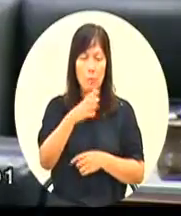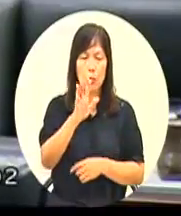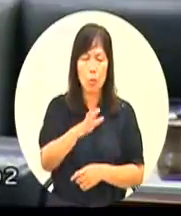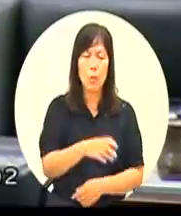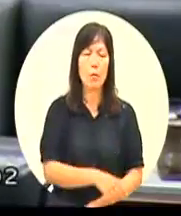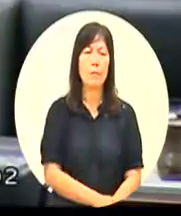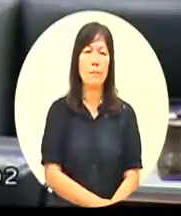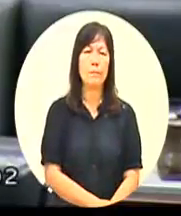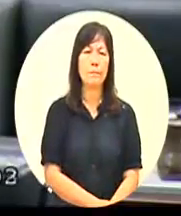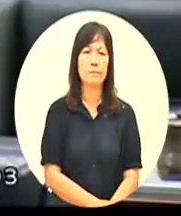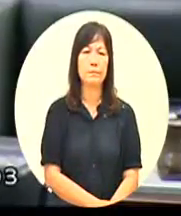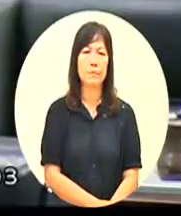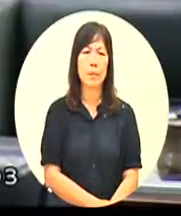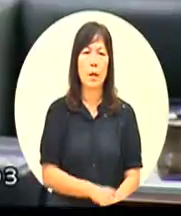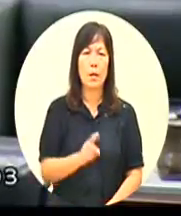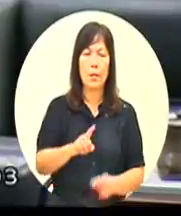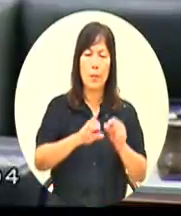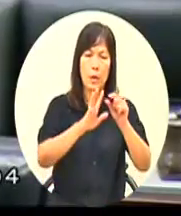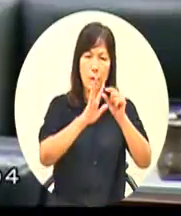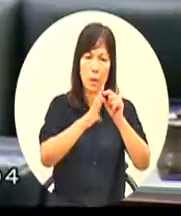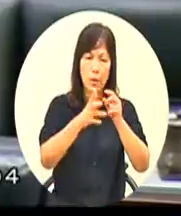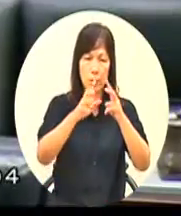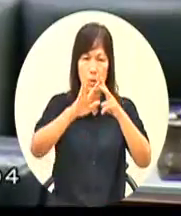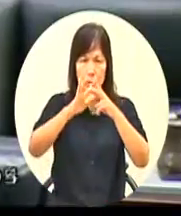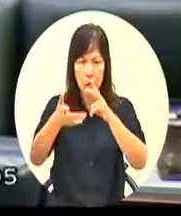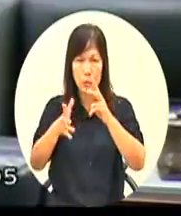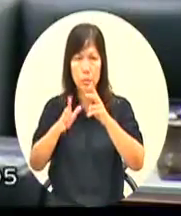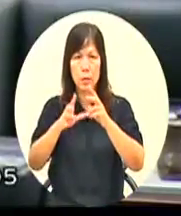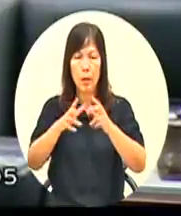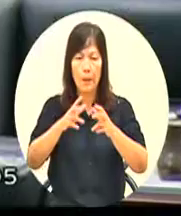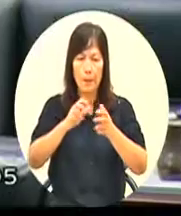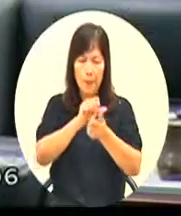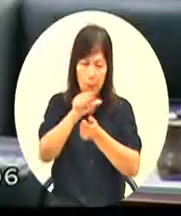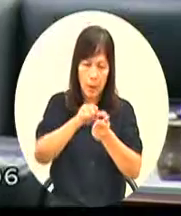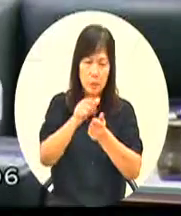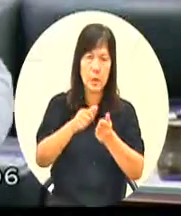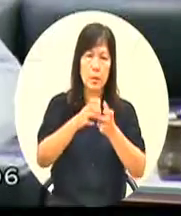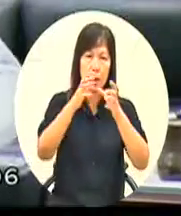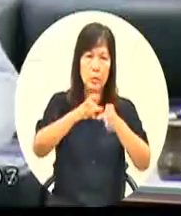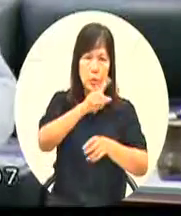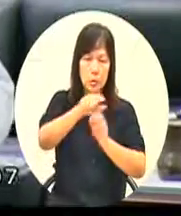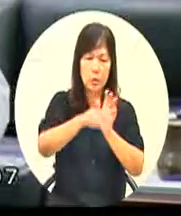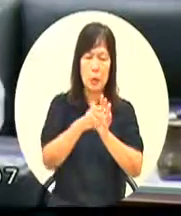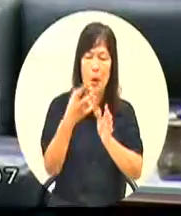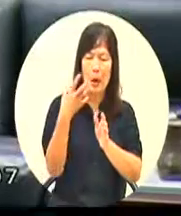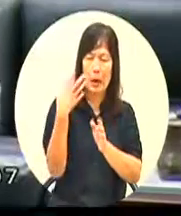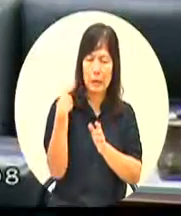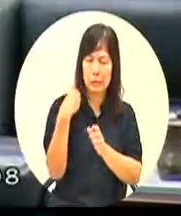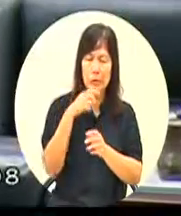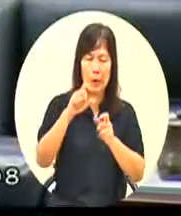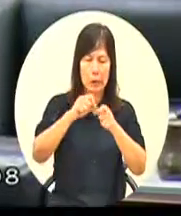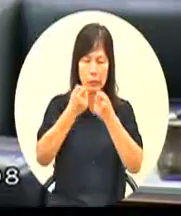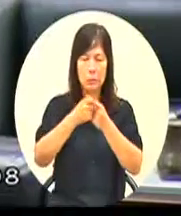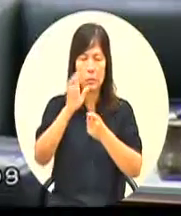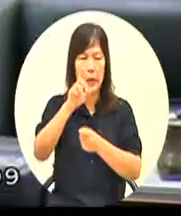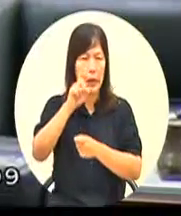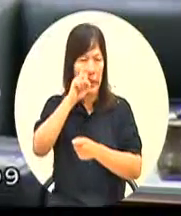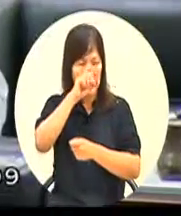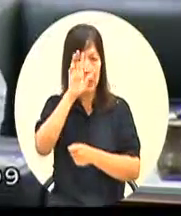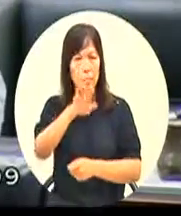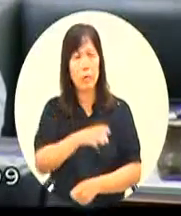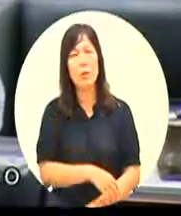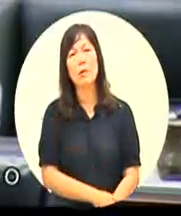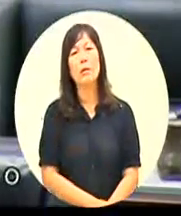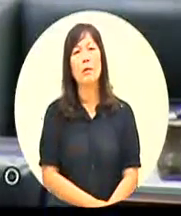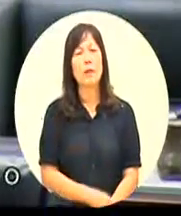来反映，我们的中小学的运动跑道跟还有设施都非常的破旧哈。啊，等一下我再来请问我